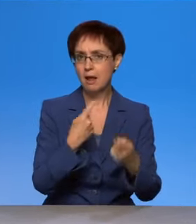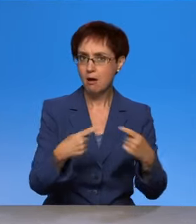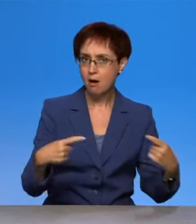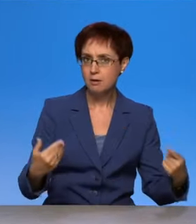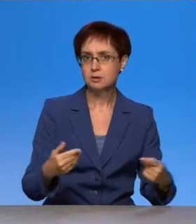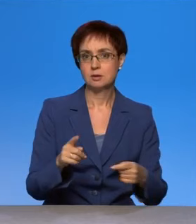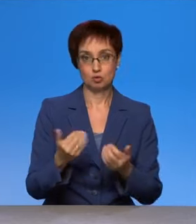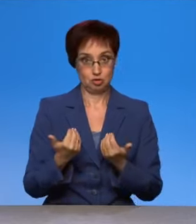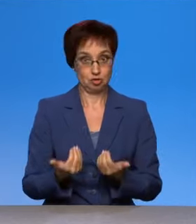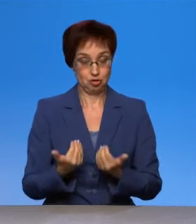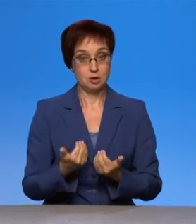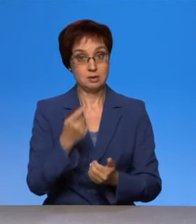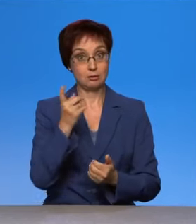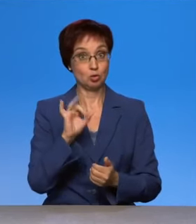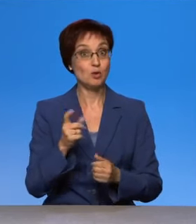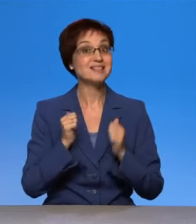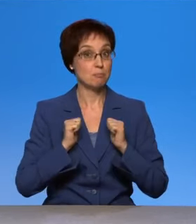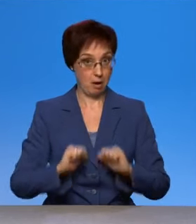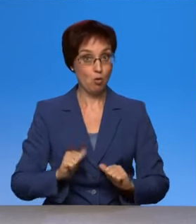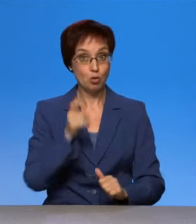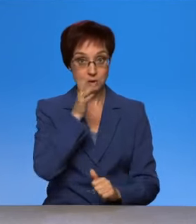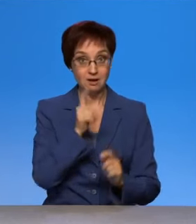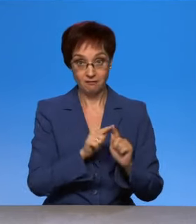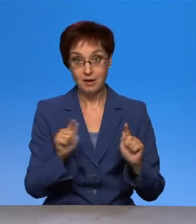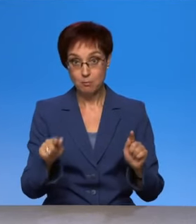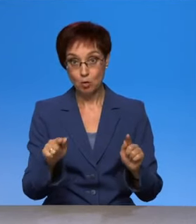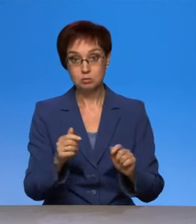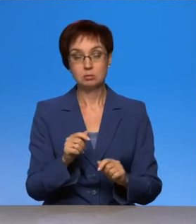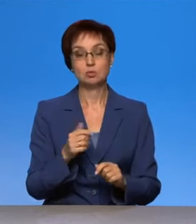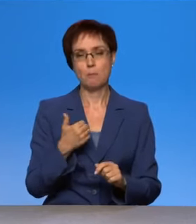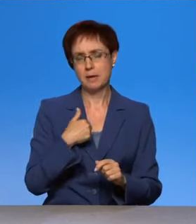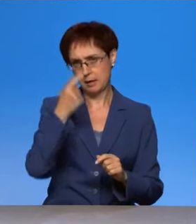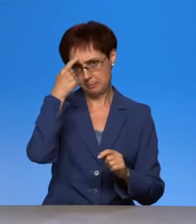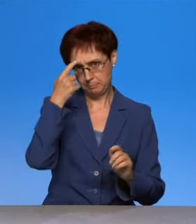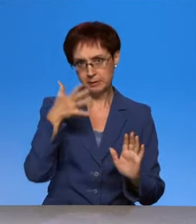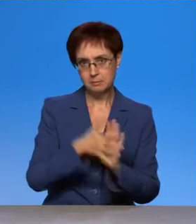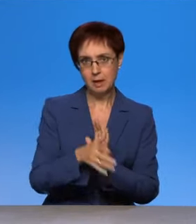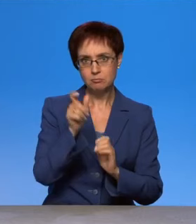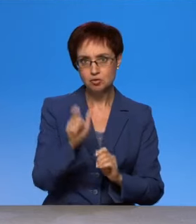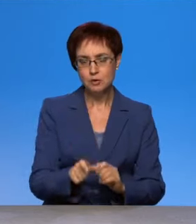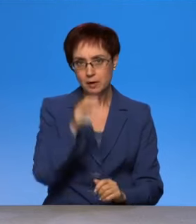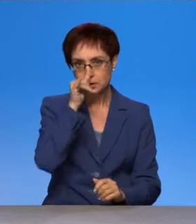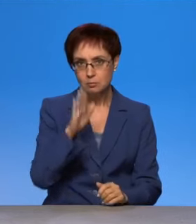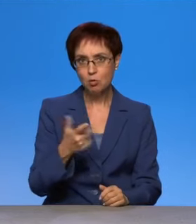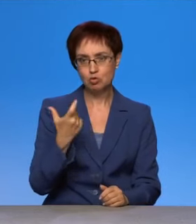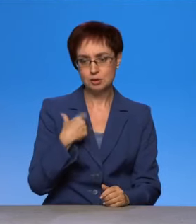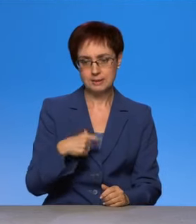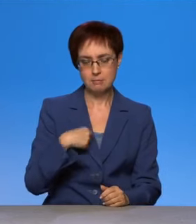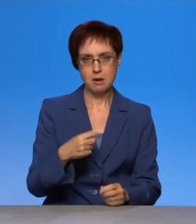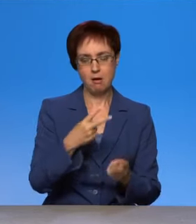спокойных времен. Но все-таки, да, мы понимаем, что человек не может все контролировать, постоянно все меняется, жизнь непредсказуема, и в